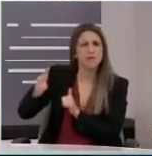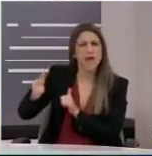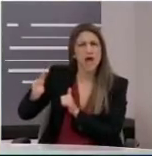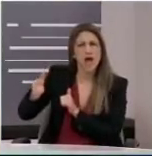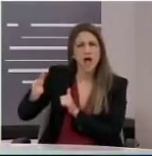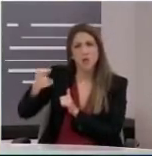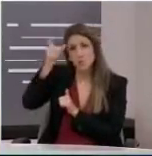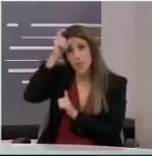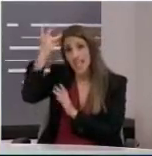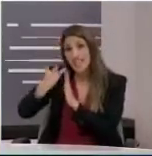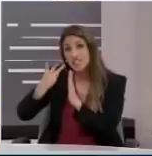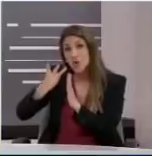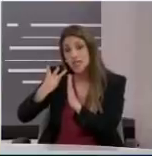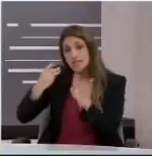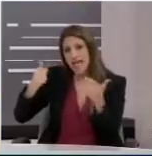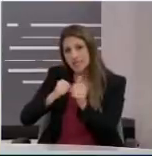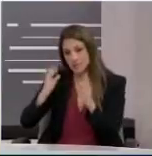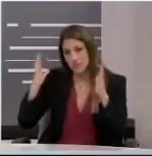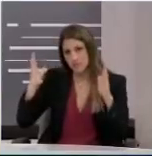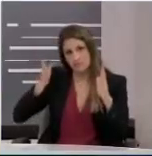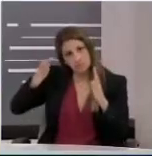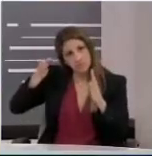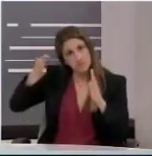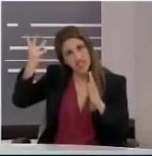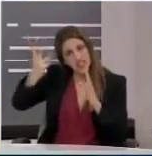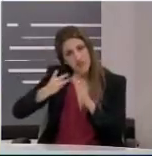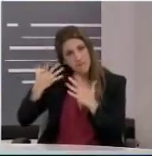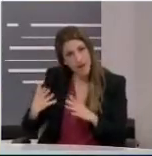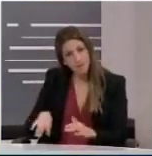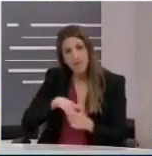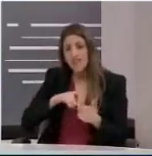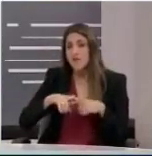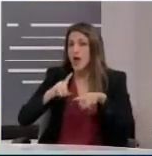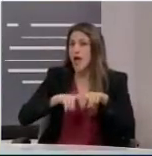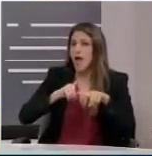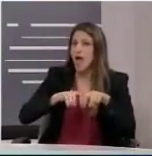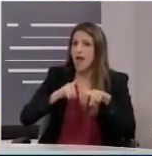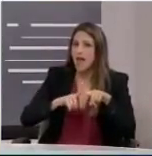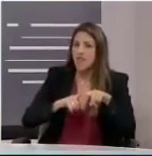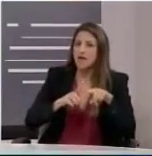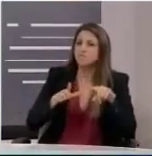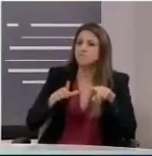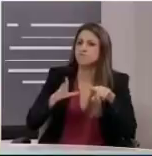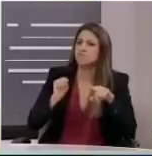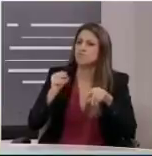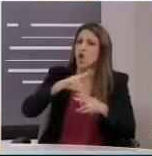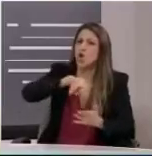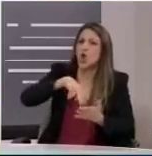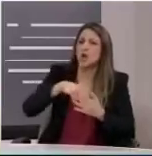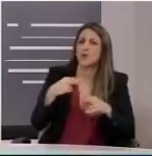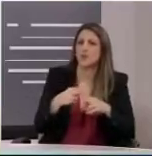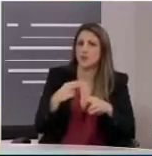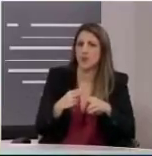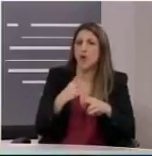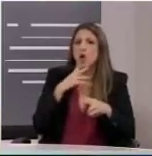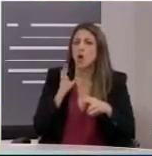τον καθοριστικό ρόλο που έπαιξε η Ελλάδα στην ευρωτουρκική συμφωνία για την